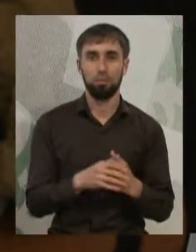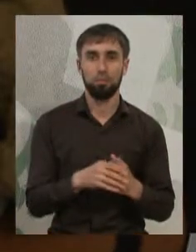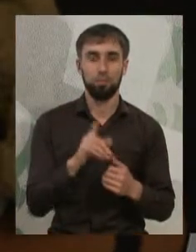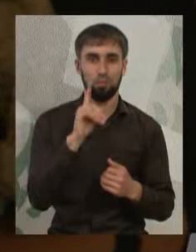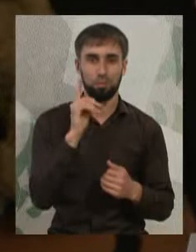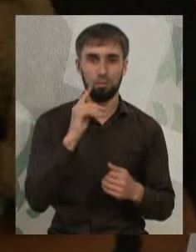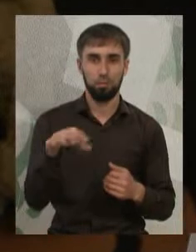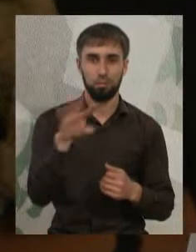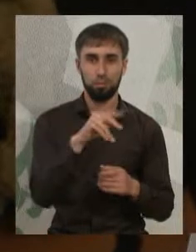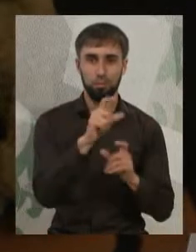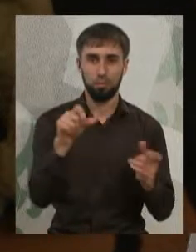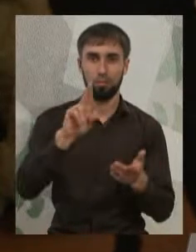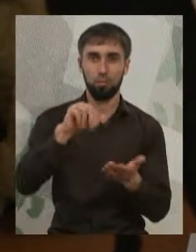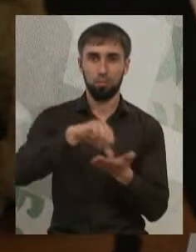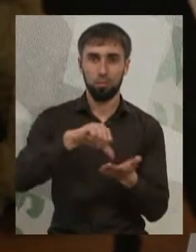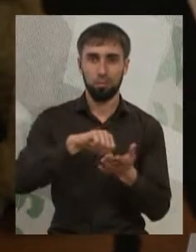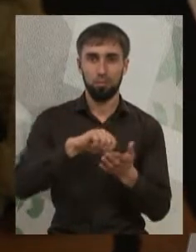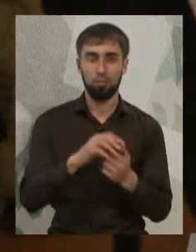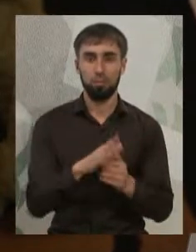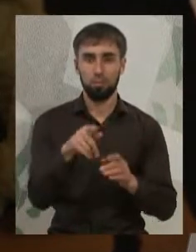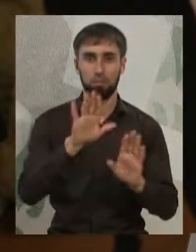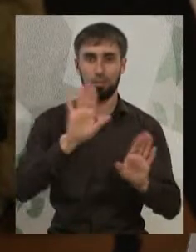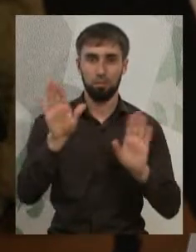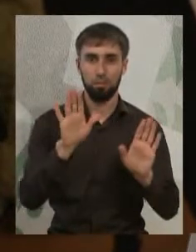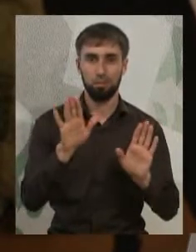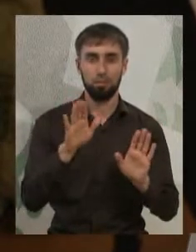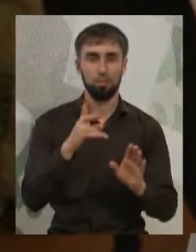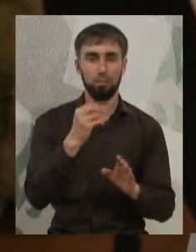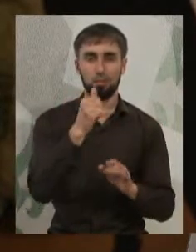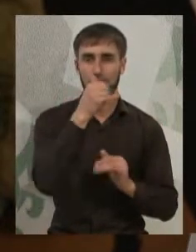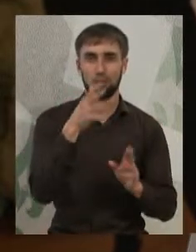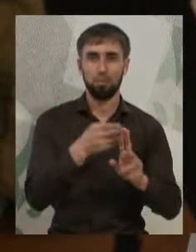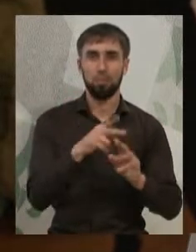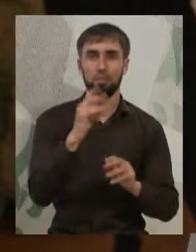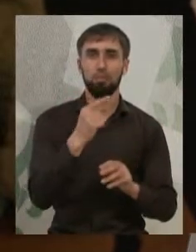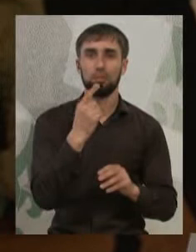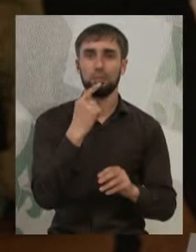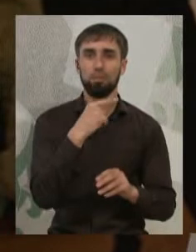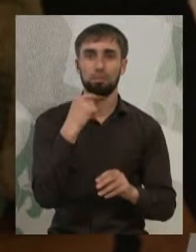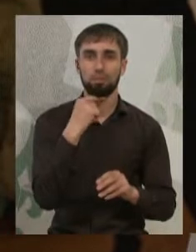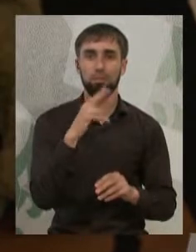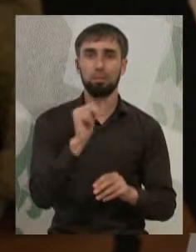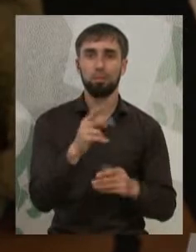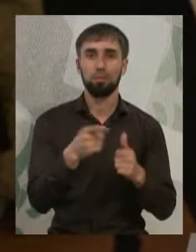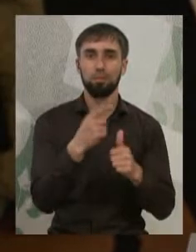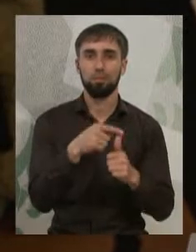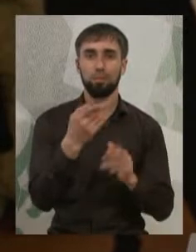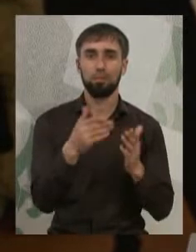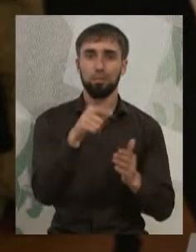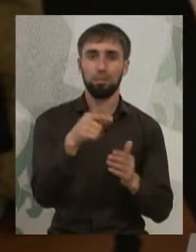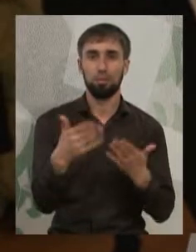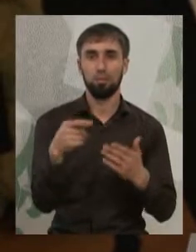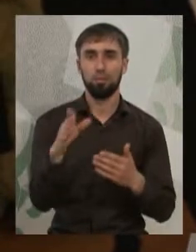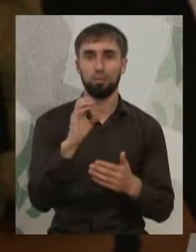юные участники этой выставки, да, не смогут назвать на ингушском языке, как называется та или иная